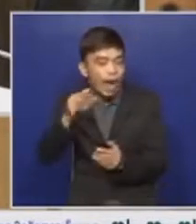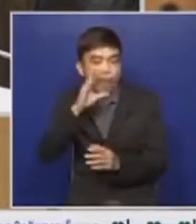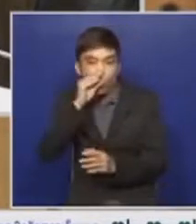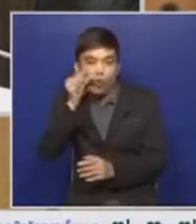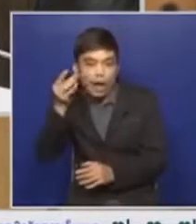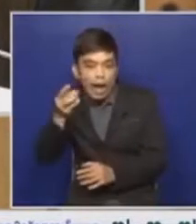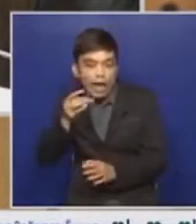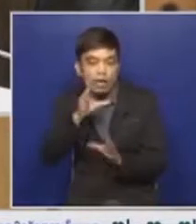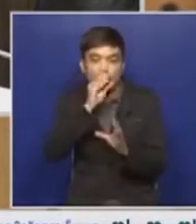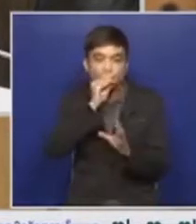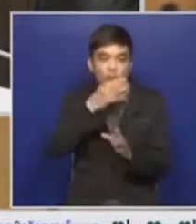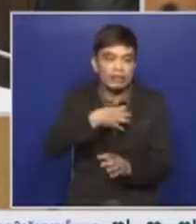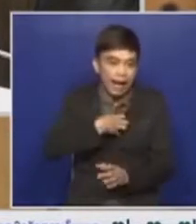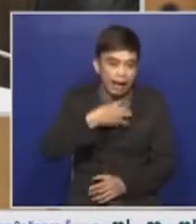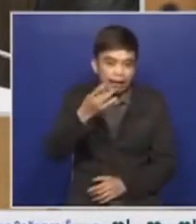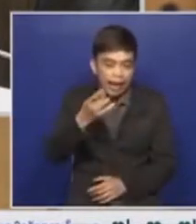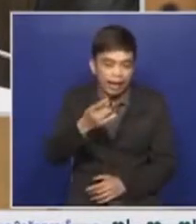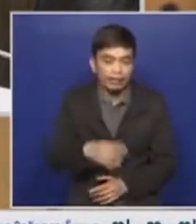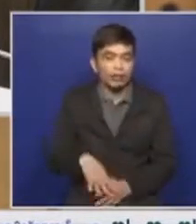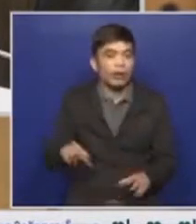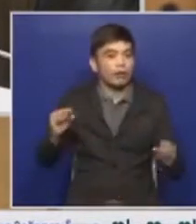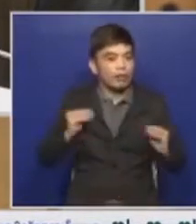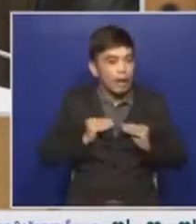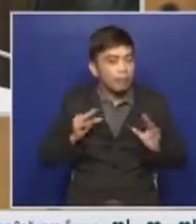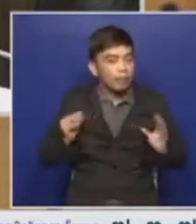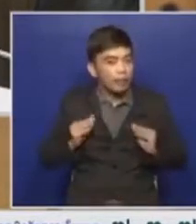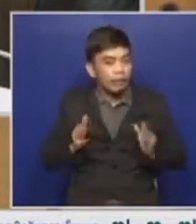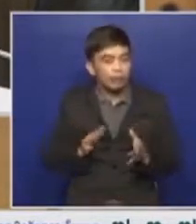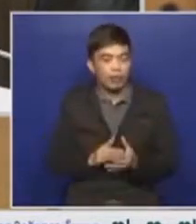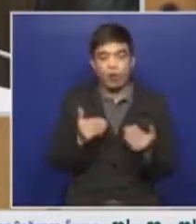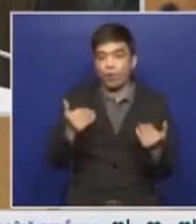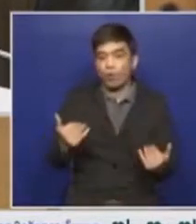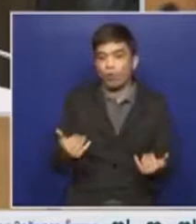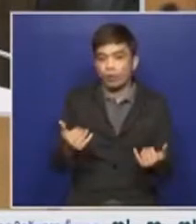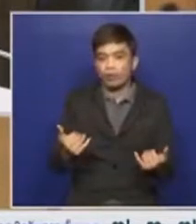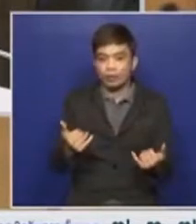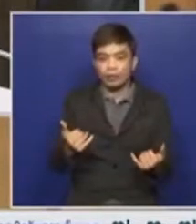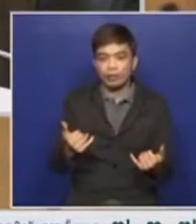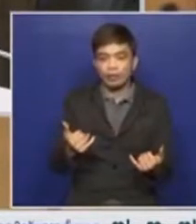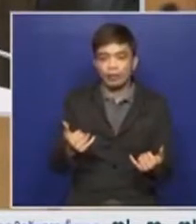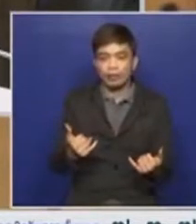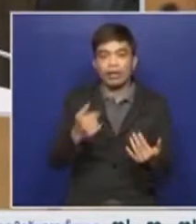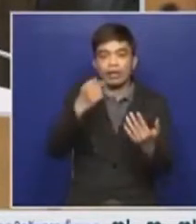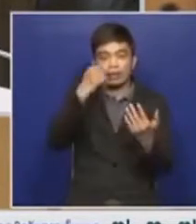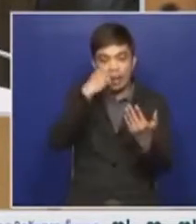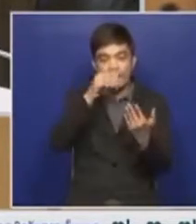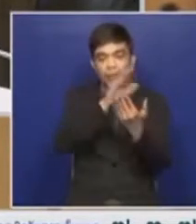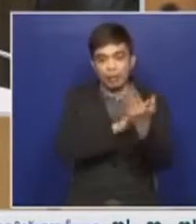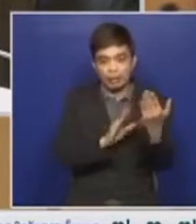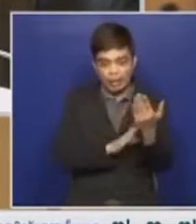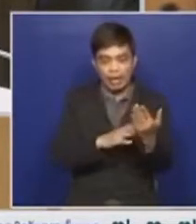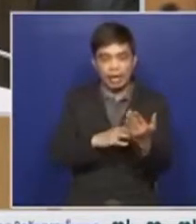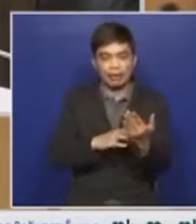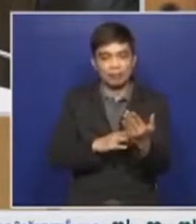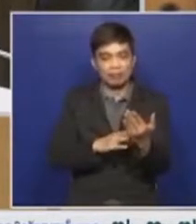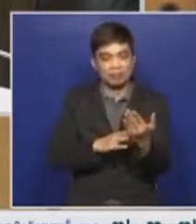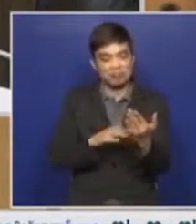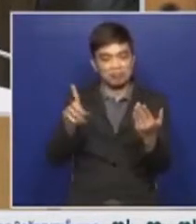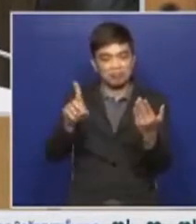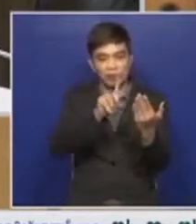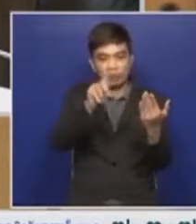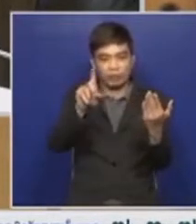ท่านจะเห็นว่าและควรจะยอมรับแล้วว่าวันนี้ประชาชนในประเทศต่างมีข้อกังขา